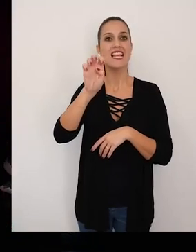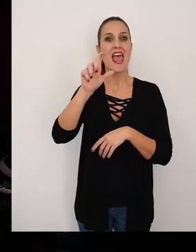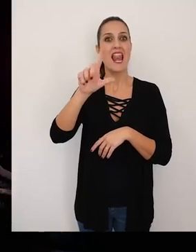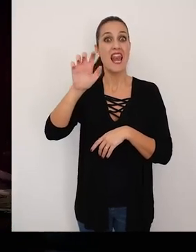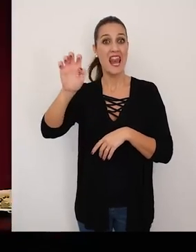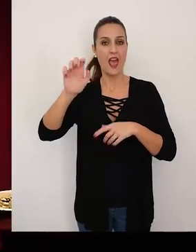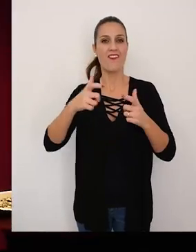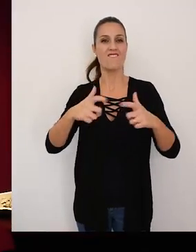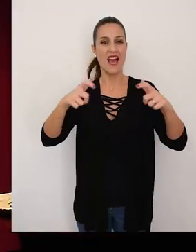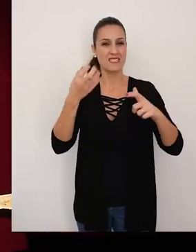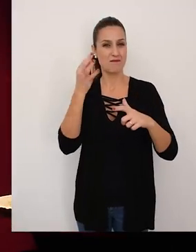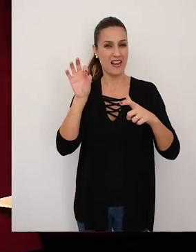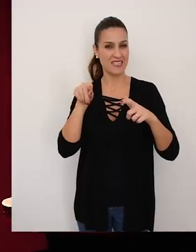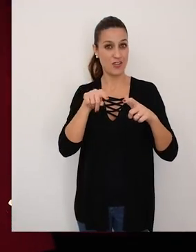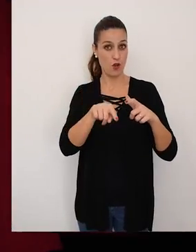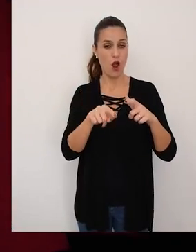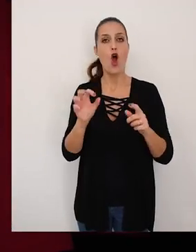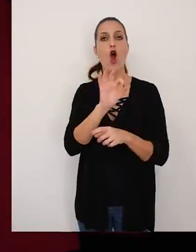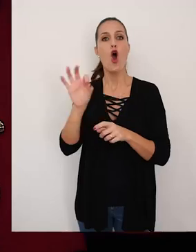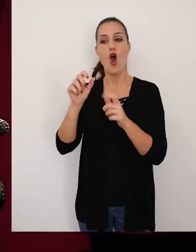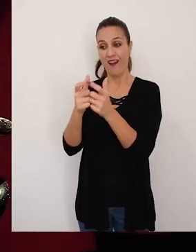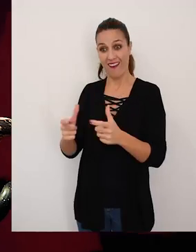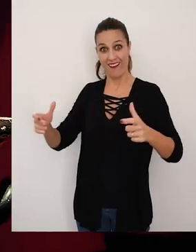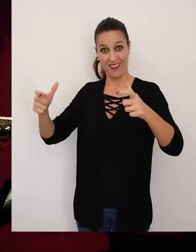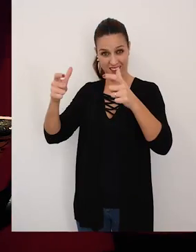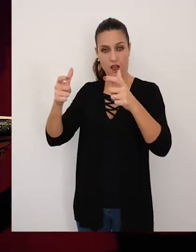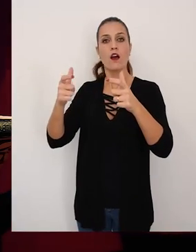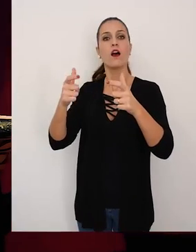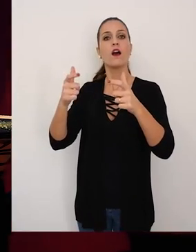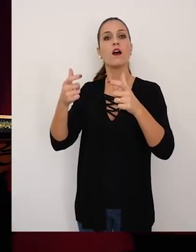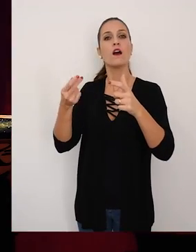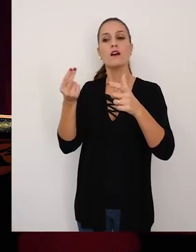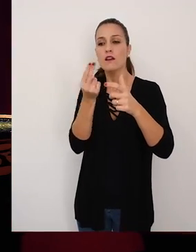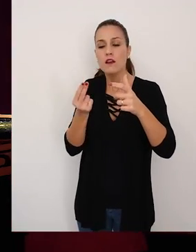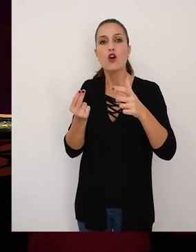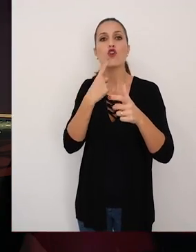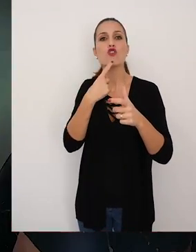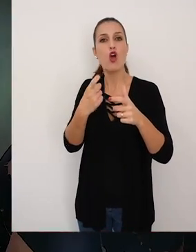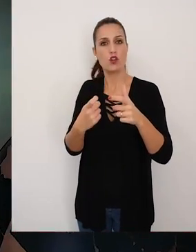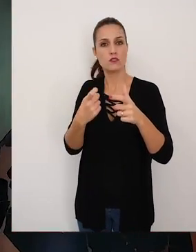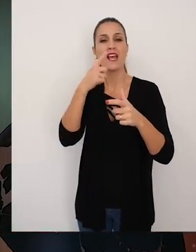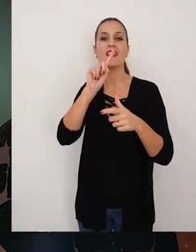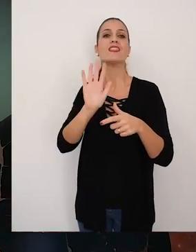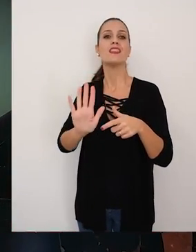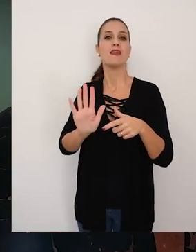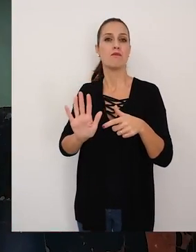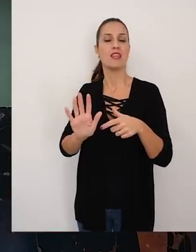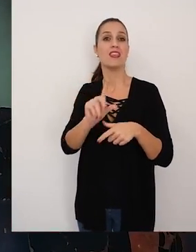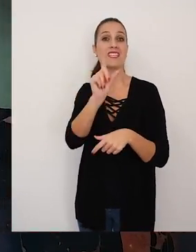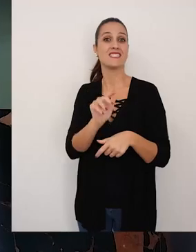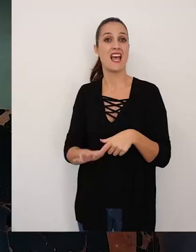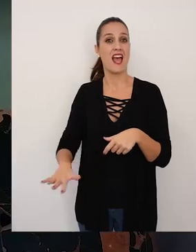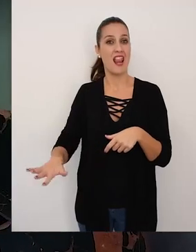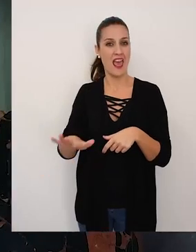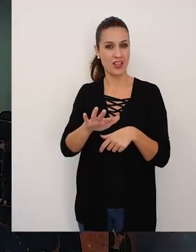messapica. O i crateri a figure rosse, esempi di un particolarismo pittorico del territorio, spesso